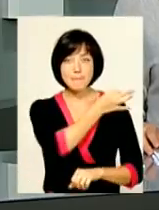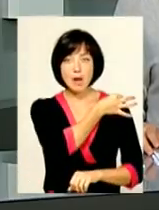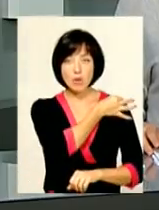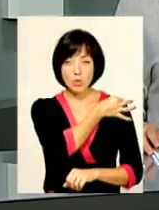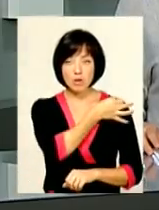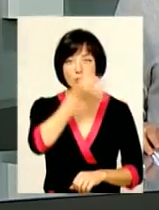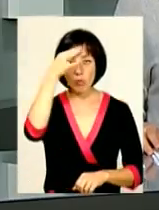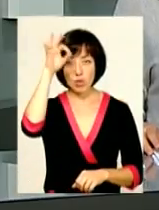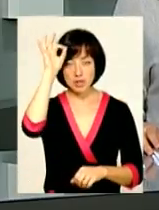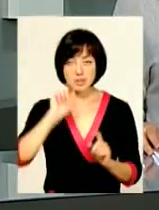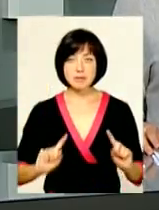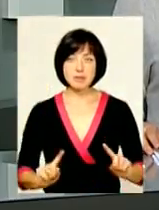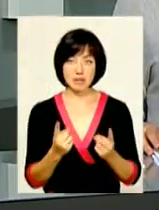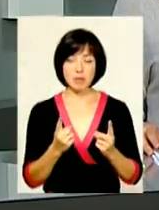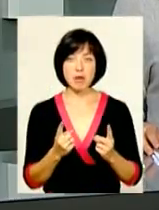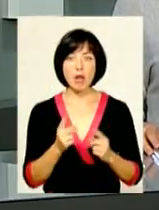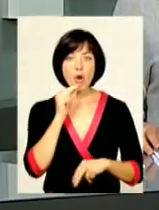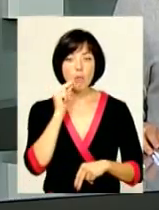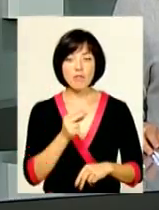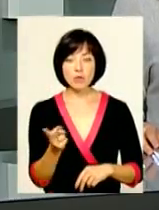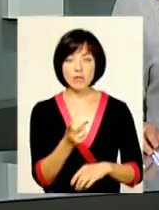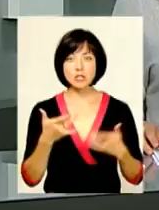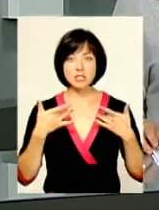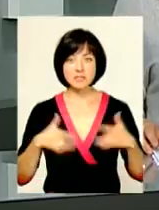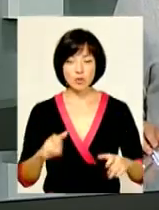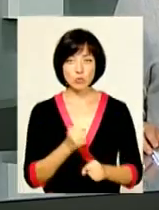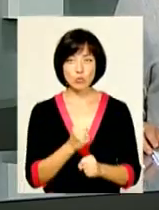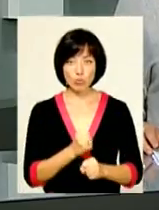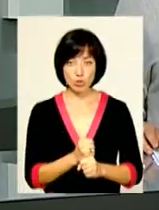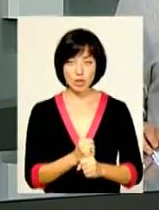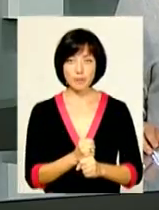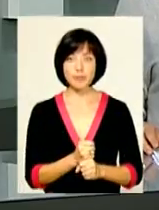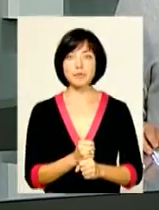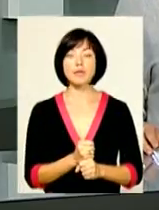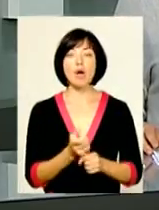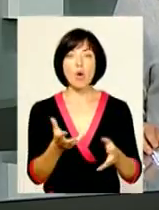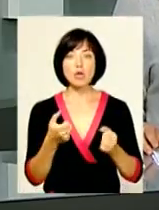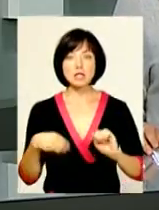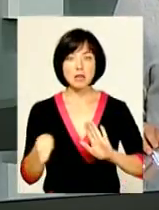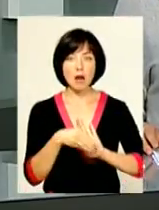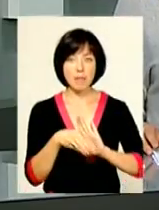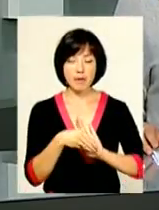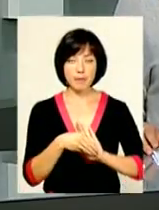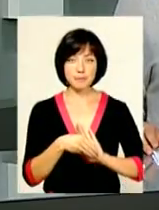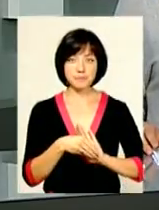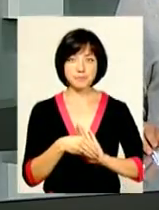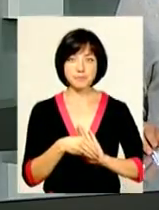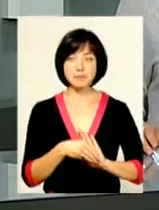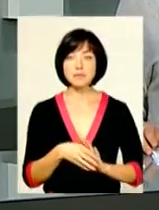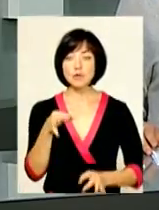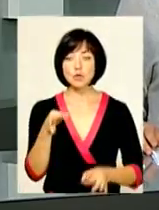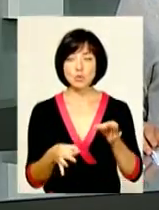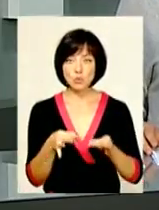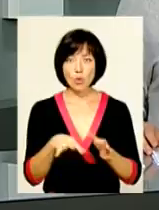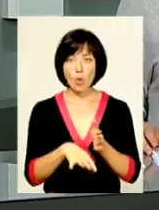майорів поліції затримали. Обвинувачених звільнено з роботи, їм інкримінується одержання неправомірної вигоди. Суд